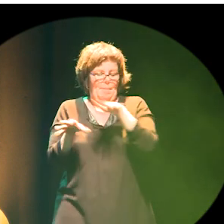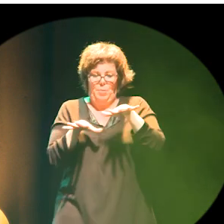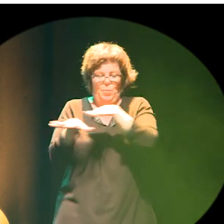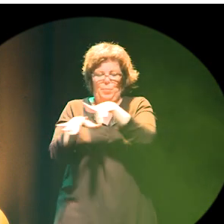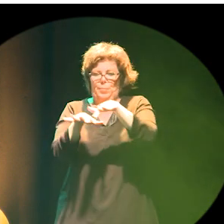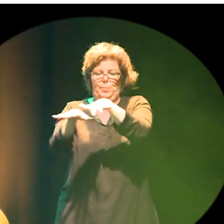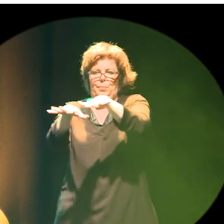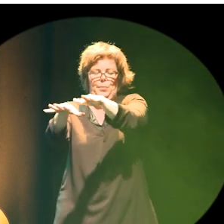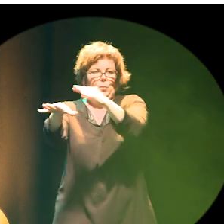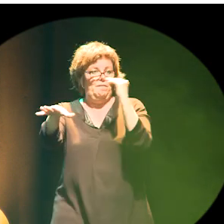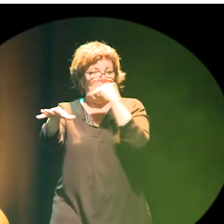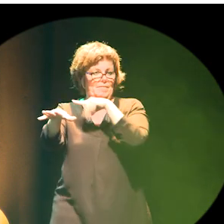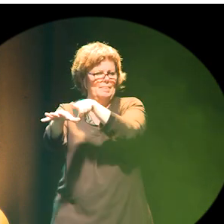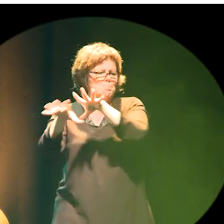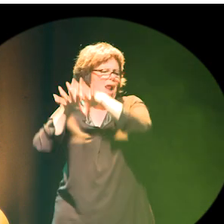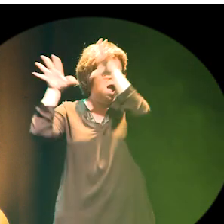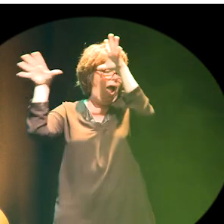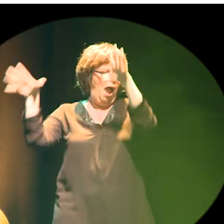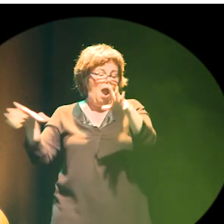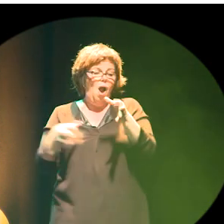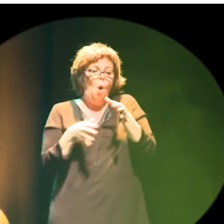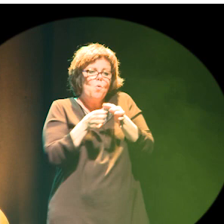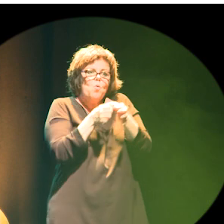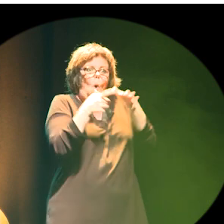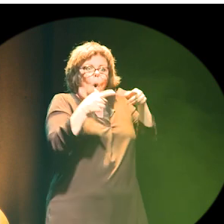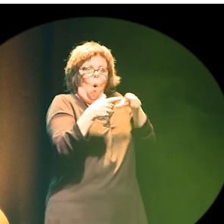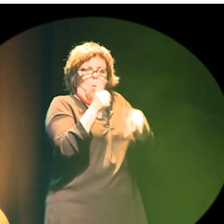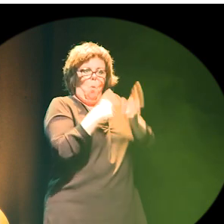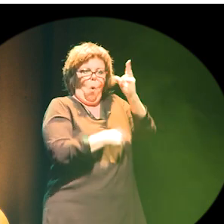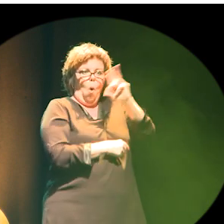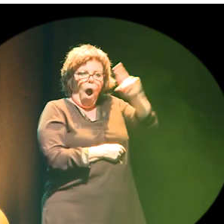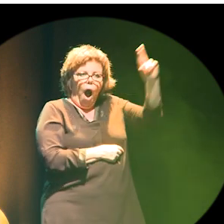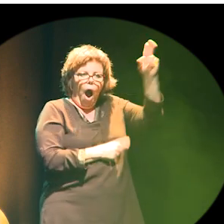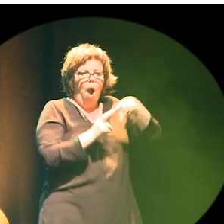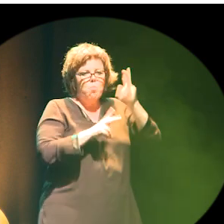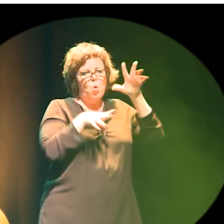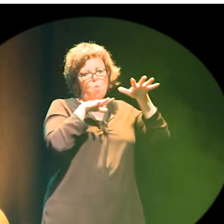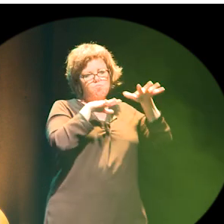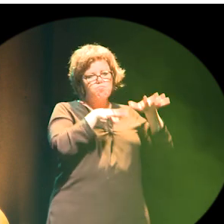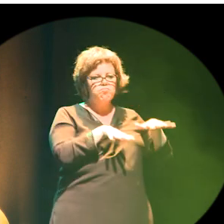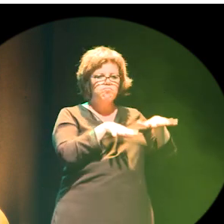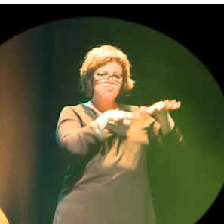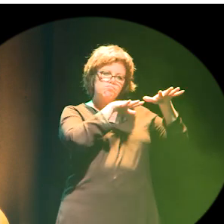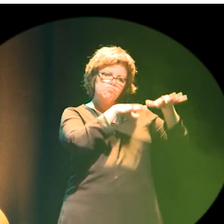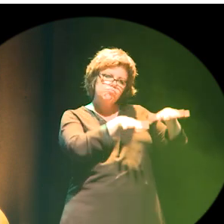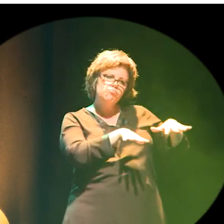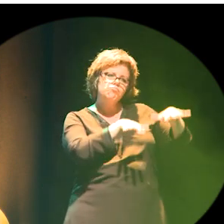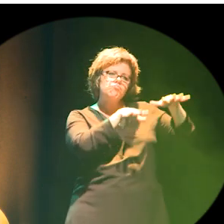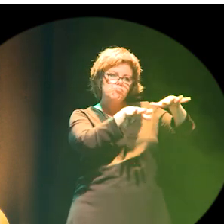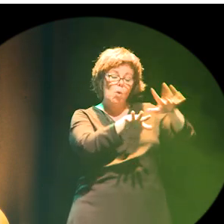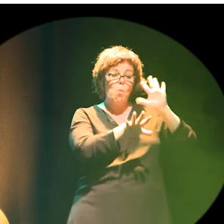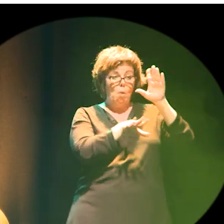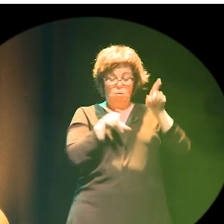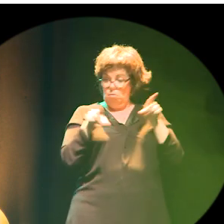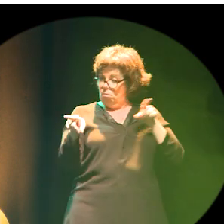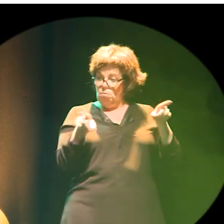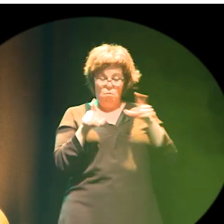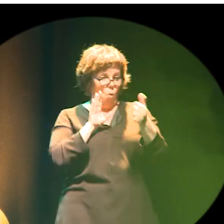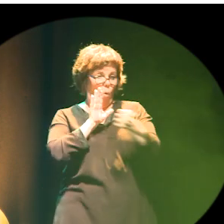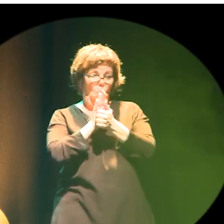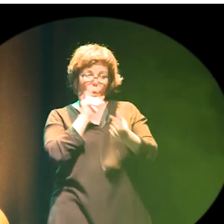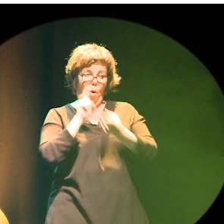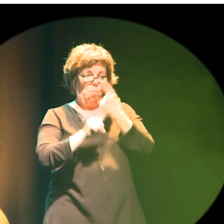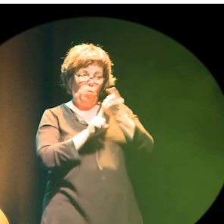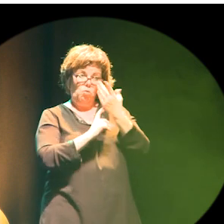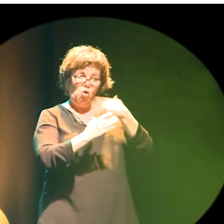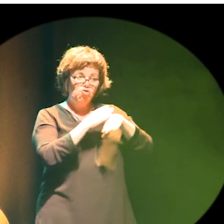vitesse, sont très abondantes. Les plus grosses, beaucoup plus rares, beaucoup plus tranquilles. Mais elles jouent tout un rôle dans le cycle du carbone.